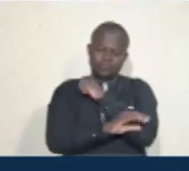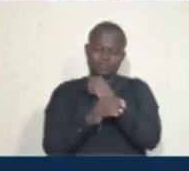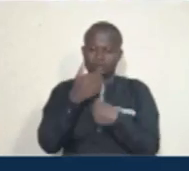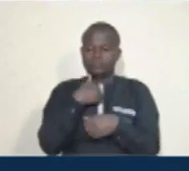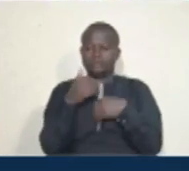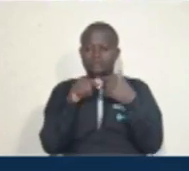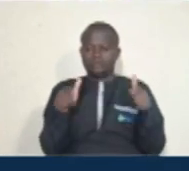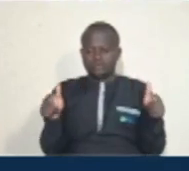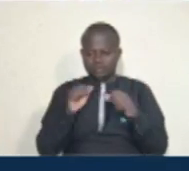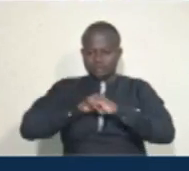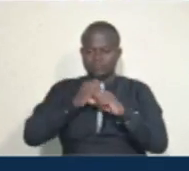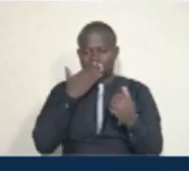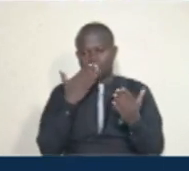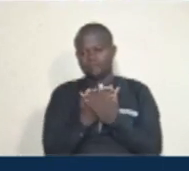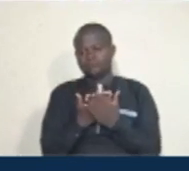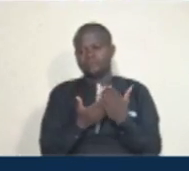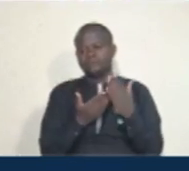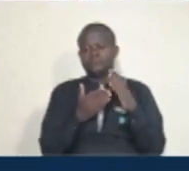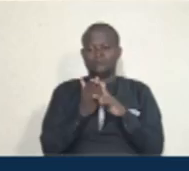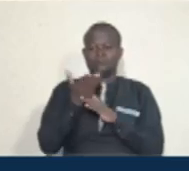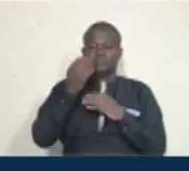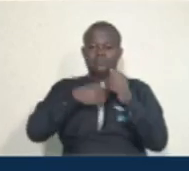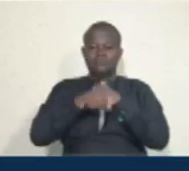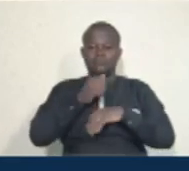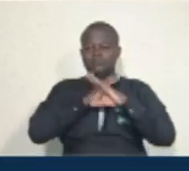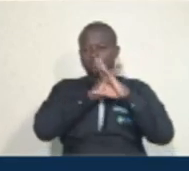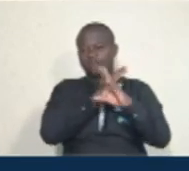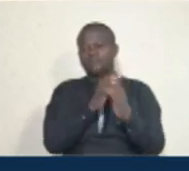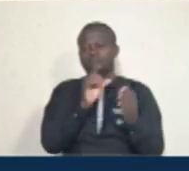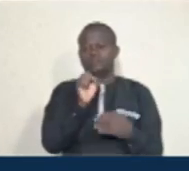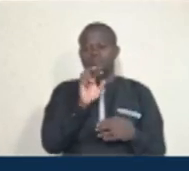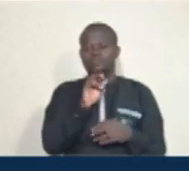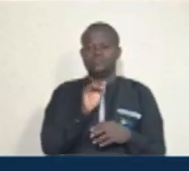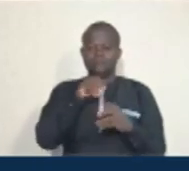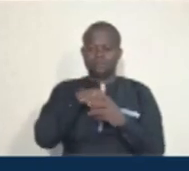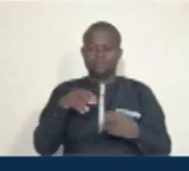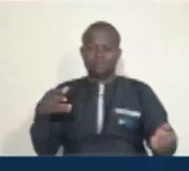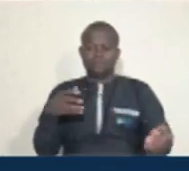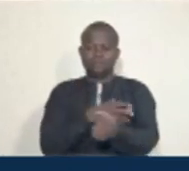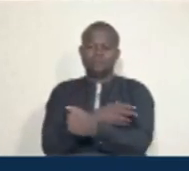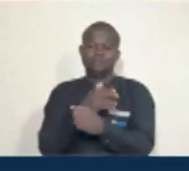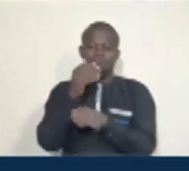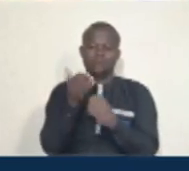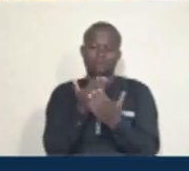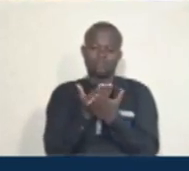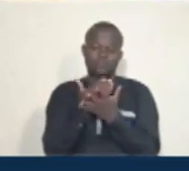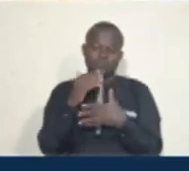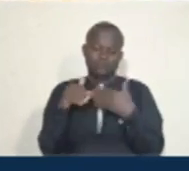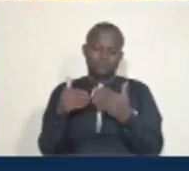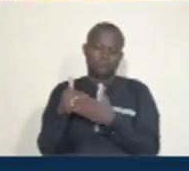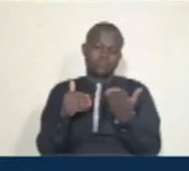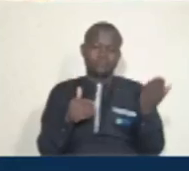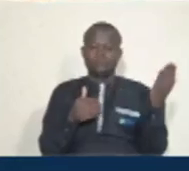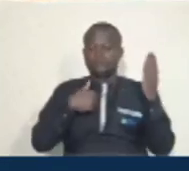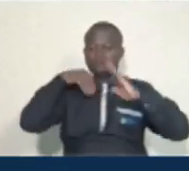gifite ubutaka bubungabunzwe neza, biciye mu bikorwa byo kurwanya isuri bijye gushyirwamo imbaraga, bityo agasaba abaturage